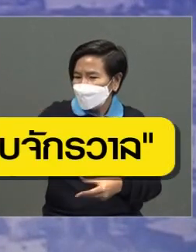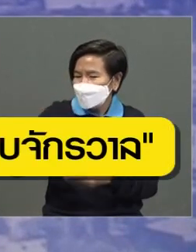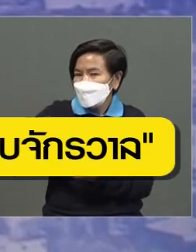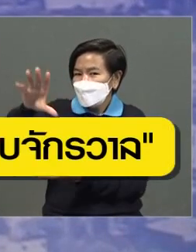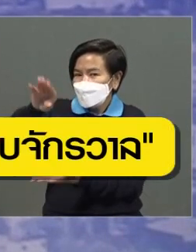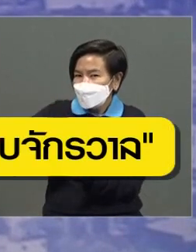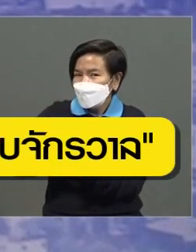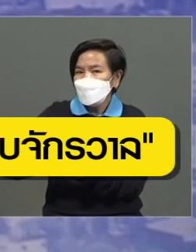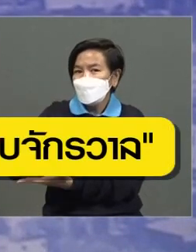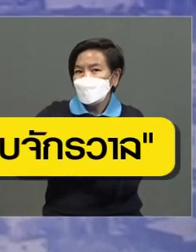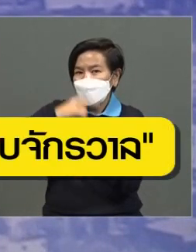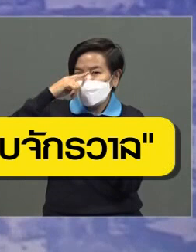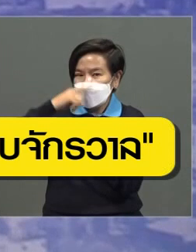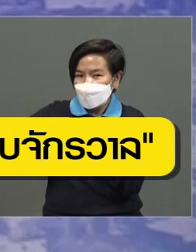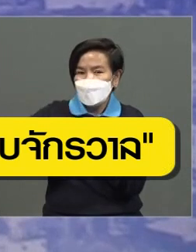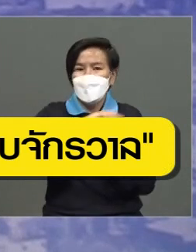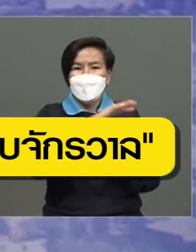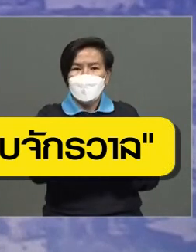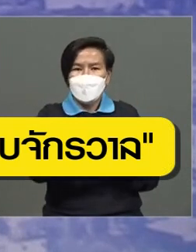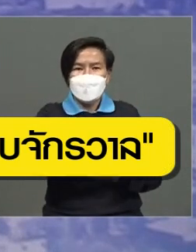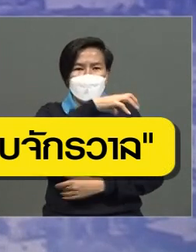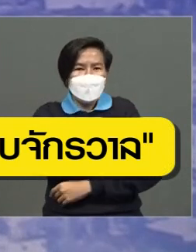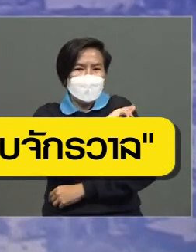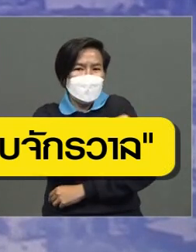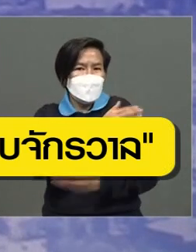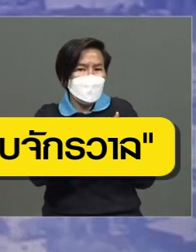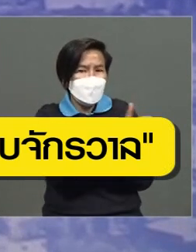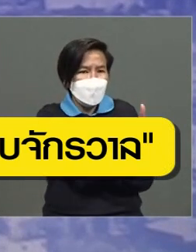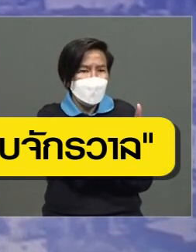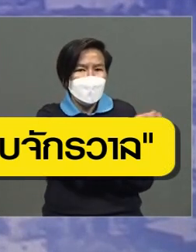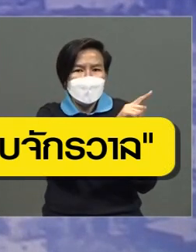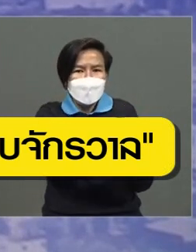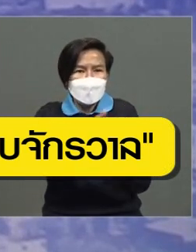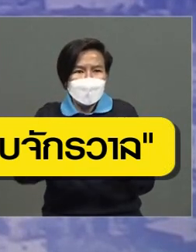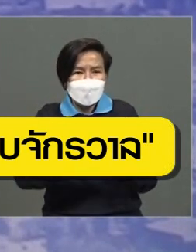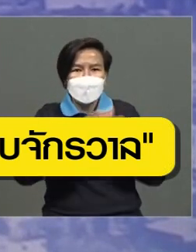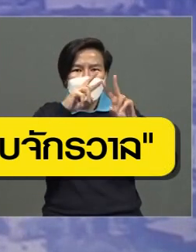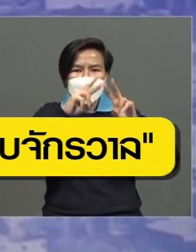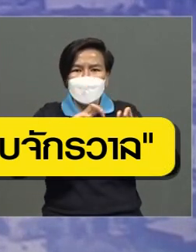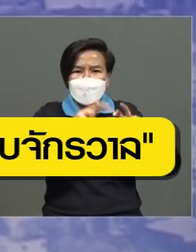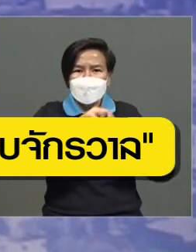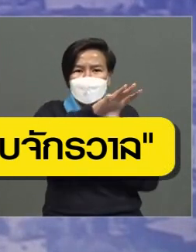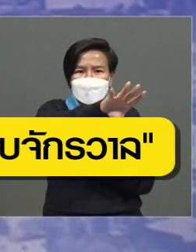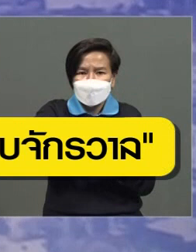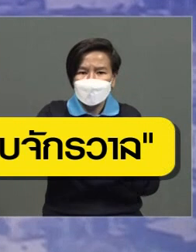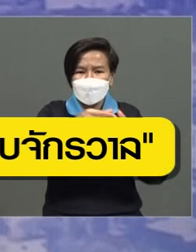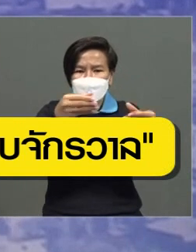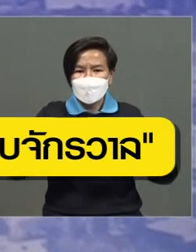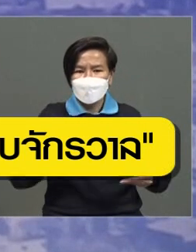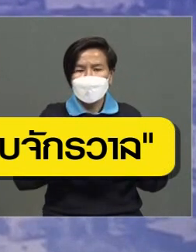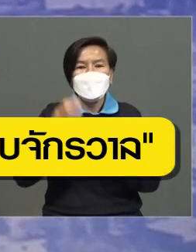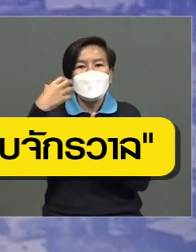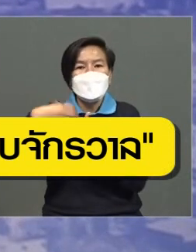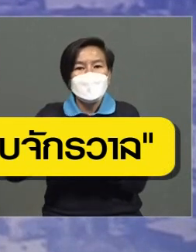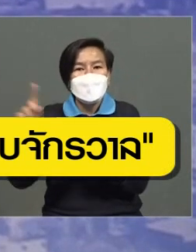เขาบอกว่าเป็นการป้องกันการติดเชื้อแบบครอบจักรวาลชื่อในภาษาอังกฤษคือ Universalพรีเวนชั่นโซโควิช